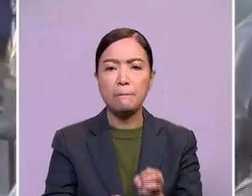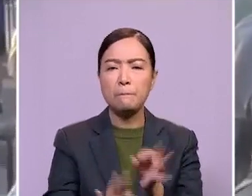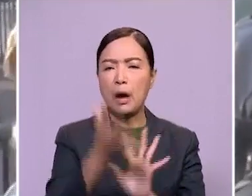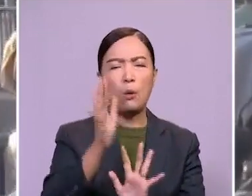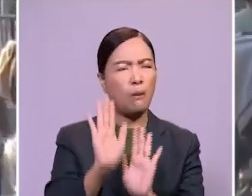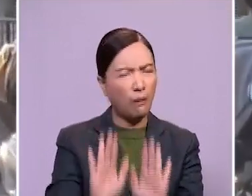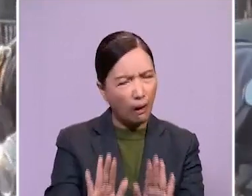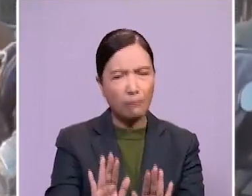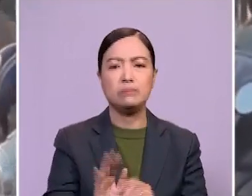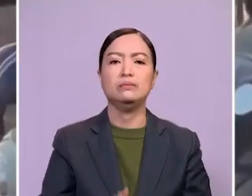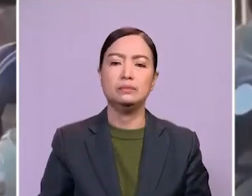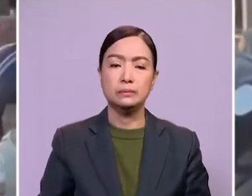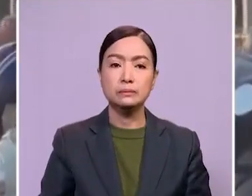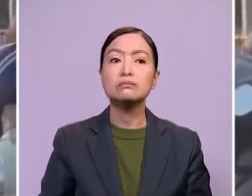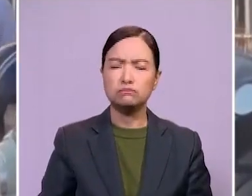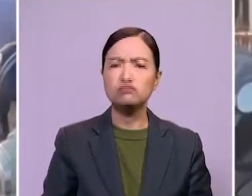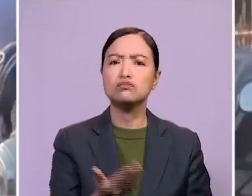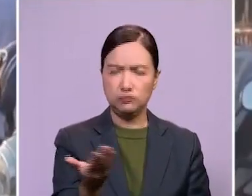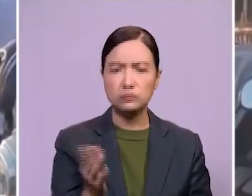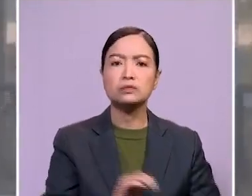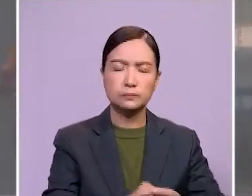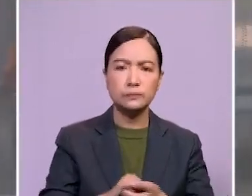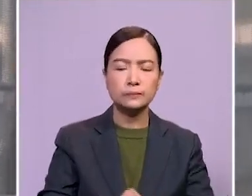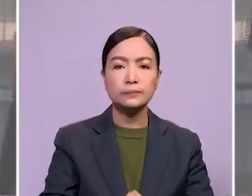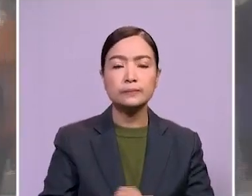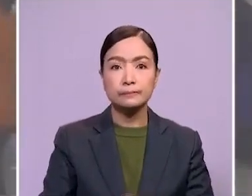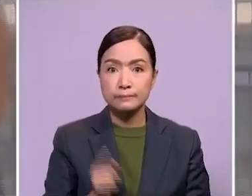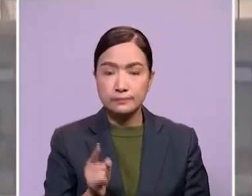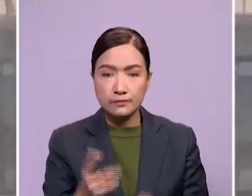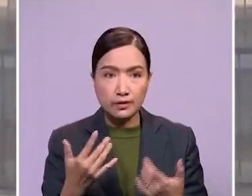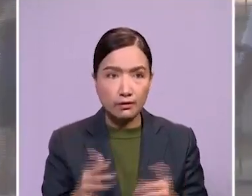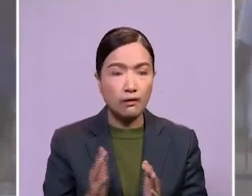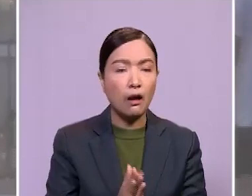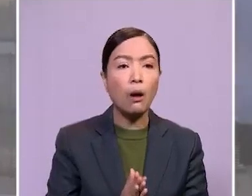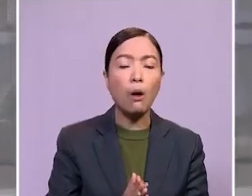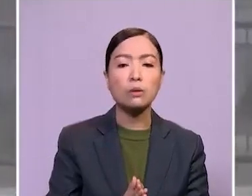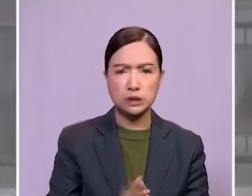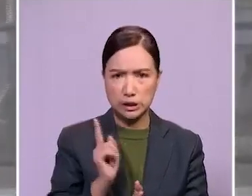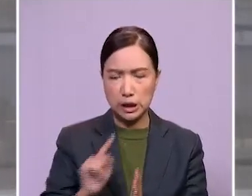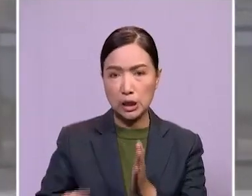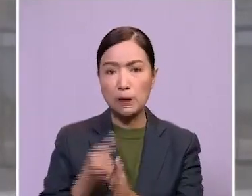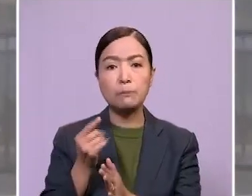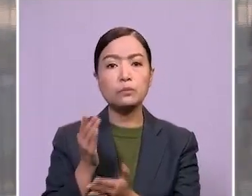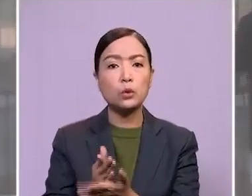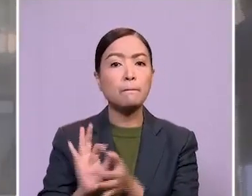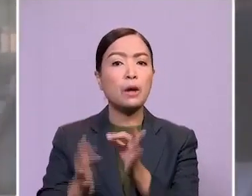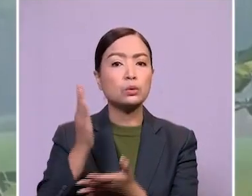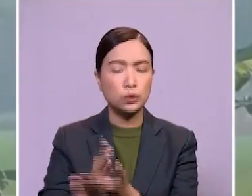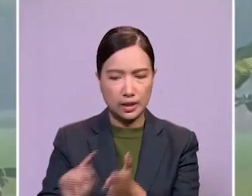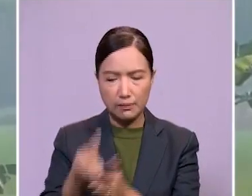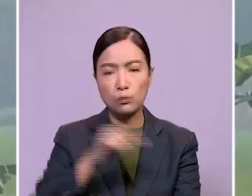ของการไถกลบในพื้นที่ครับอาจจะต้องขอความร่วมมือประชาชนด้วยนะคะจริงๆแล้วการดีเดย์งดเผาเนี่ยมันจะเริ่มตั้งแต่ 15กุมภาพันธ์